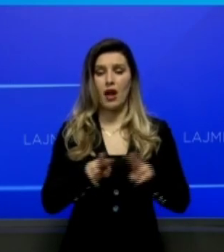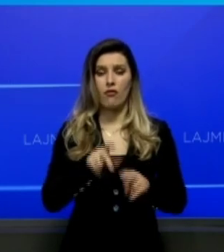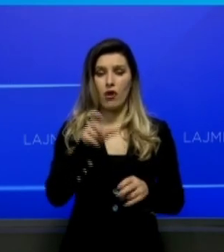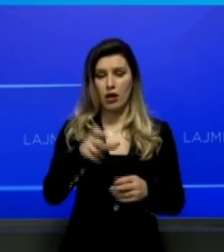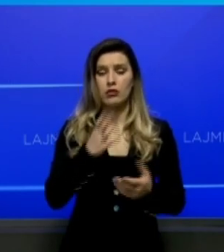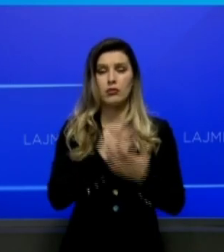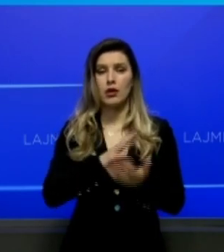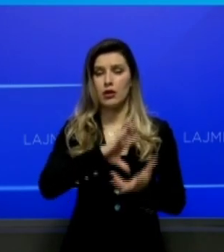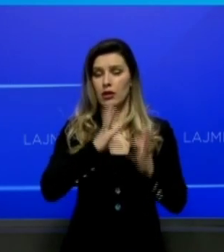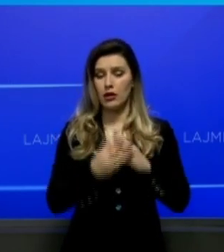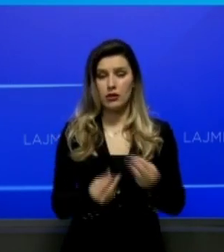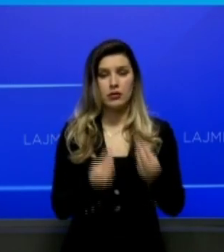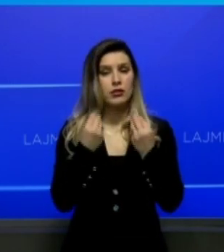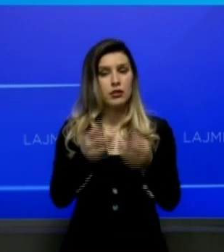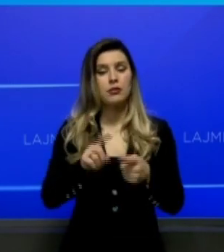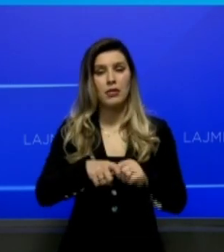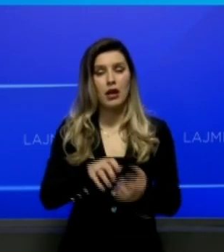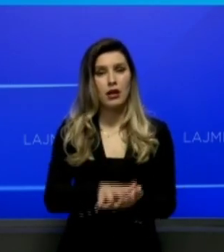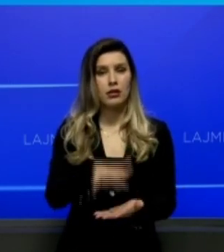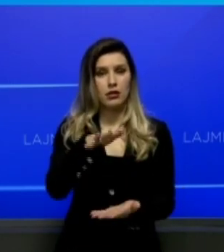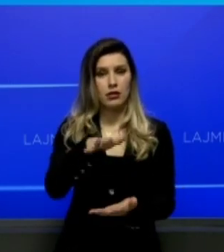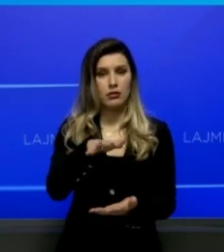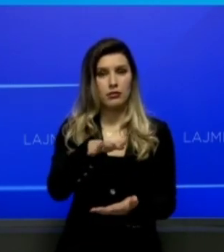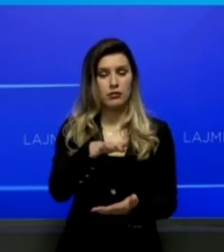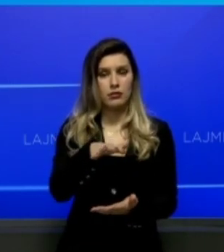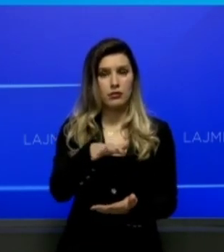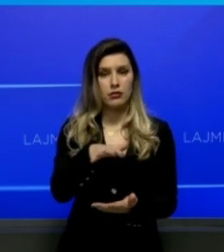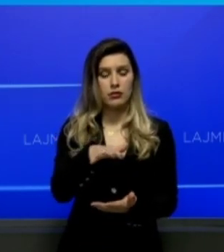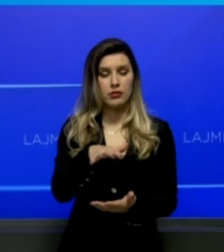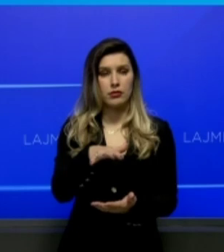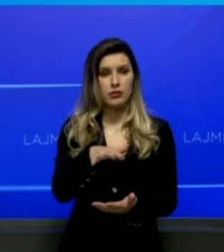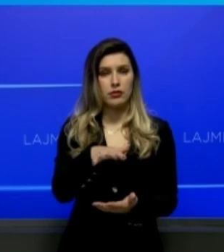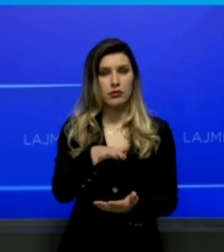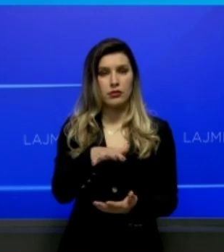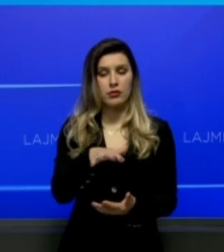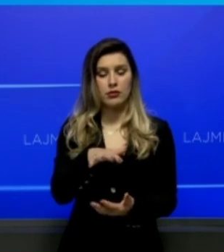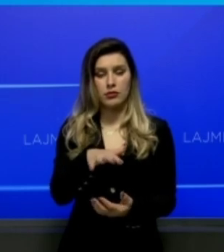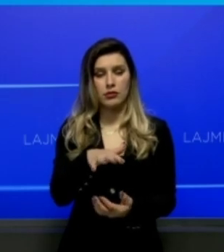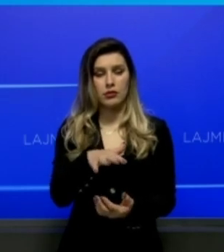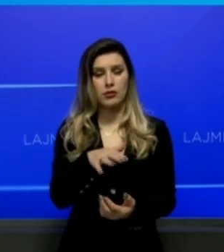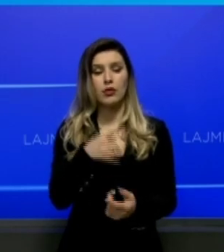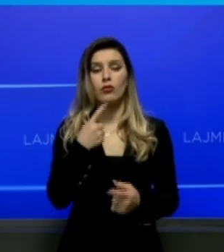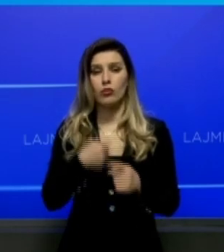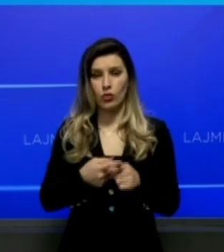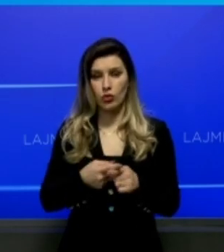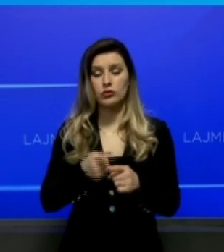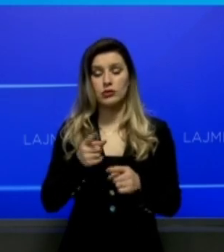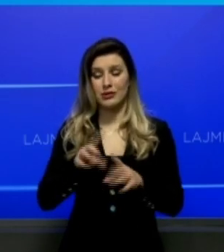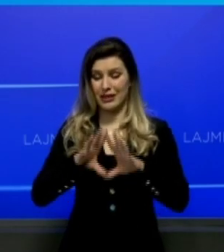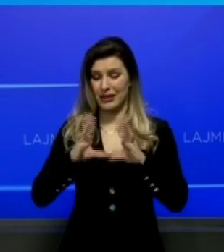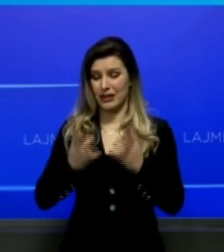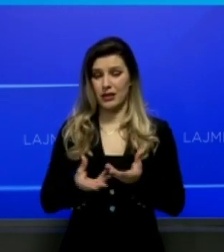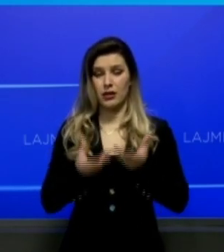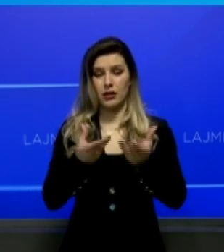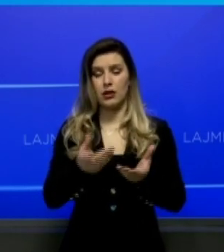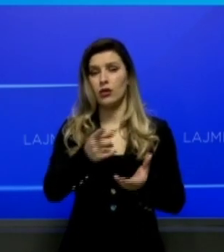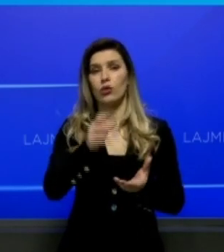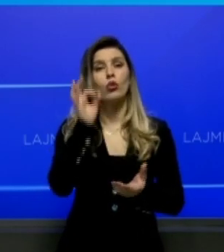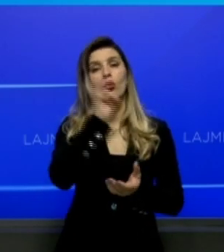gjitha shkresat të vendës, i njëti në kohën kër është pajis me shkresat të vendës ka pas